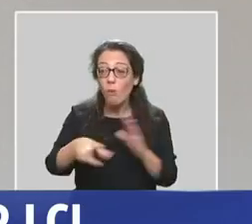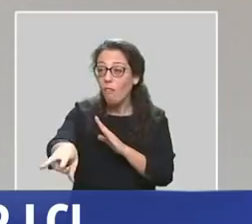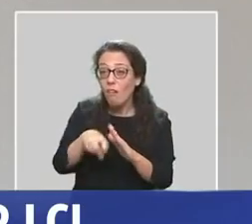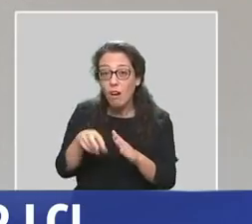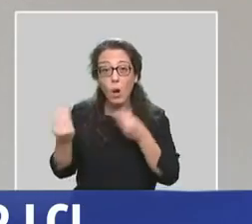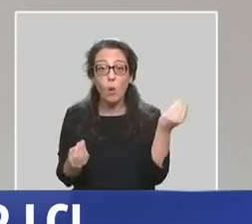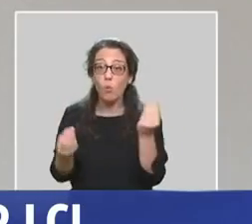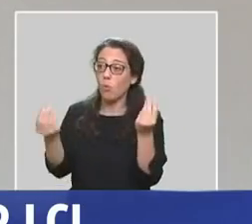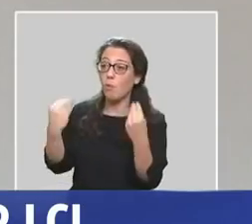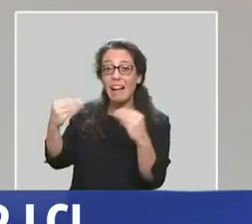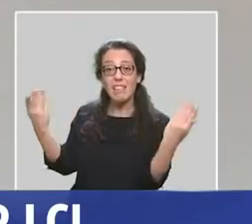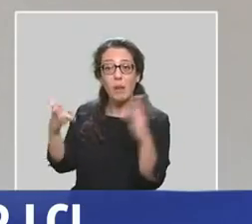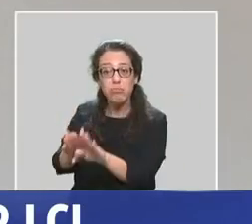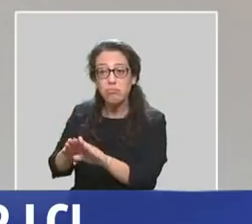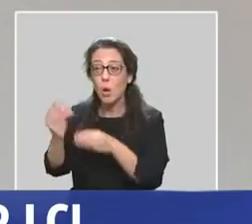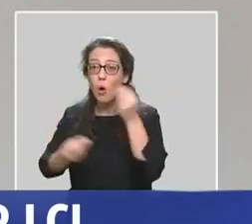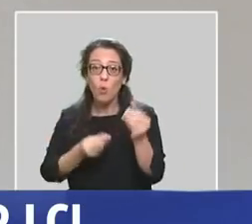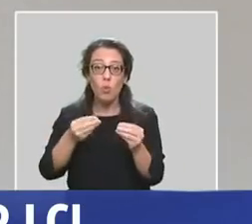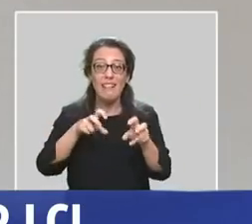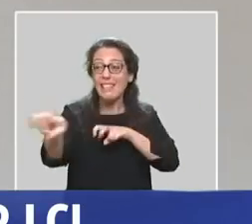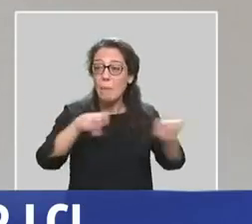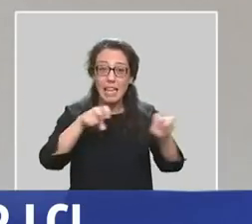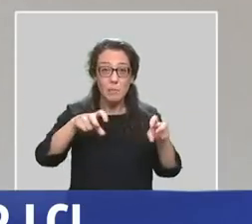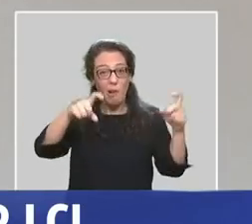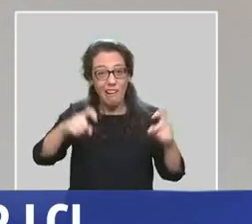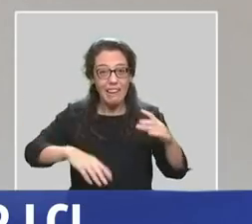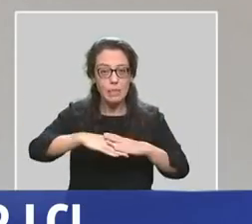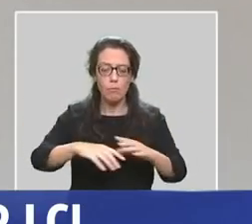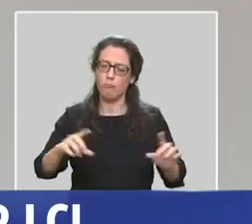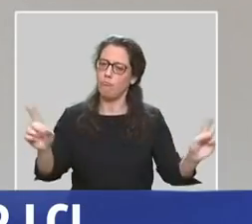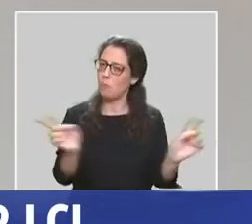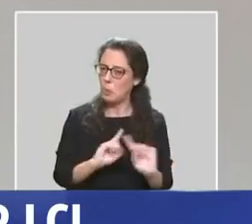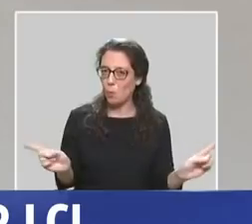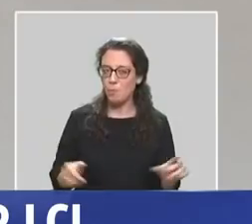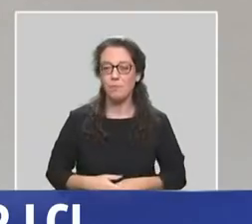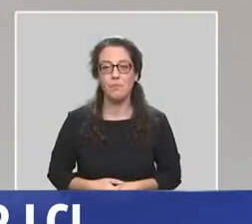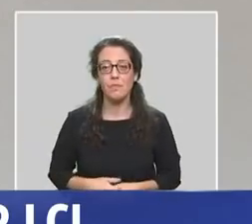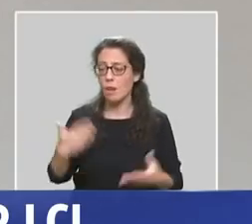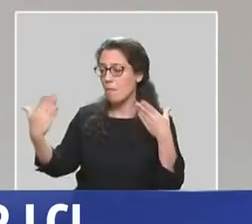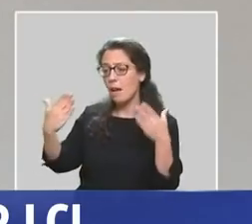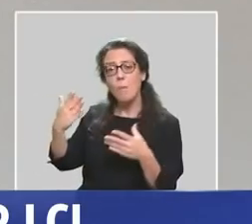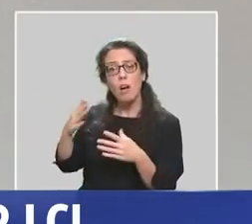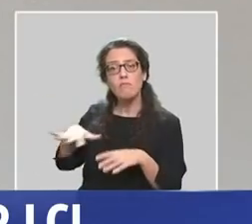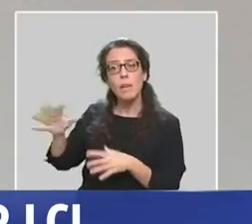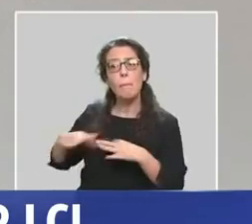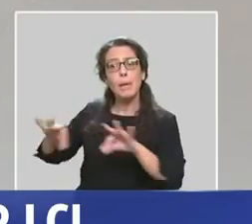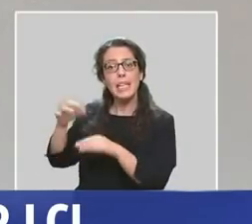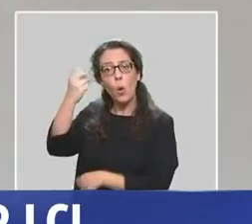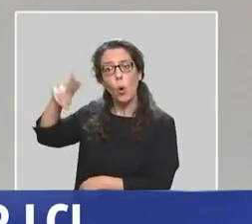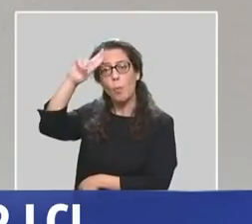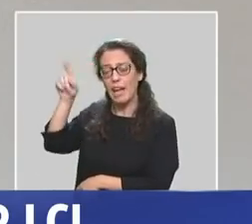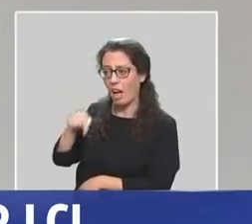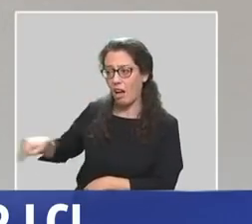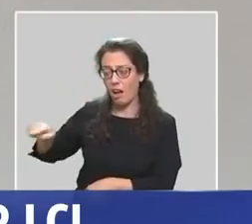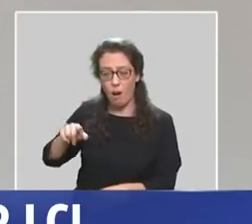fermeture anticipée des commerces, ni limitation des déplacements. À l'heure où nombre de nos voisins européens font face à la vague la plus violente